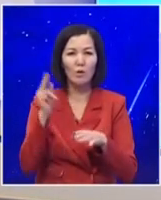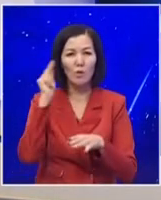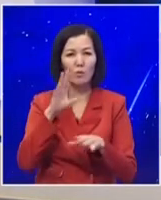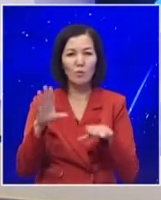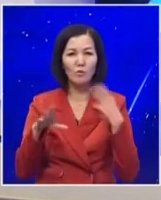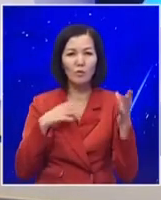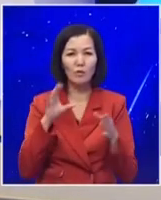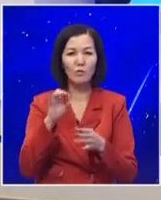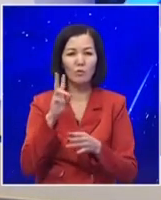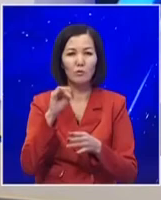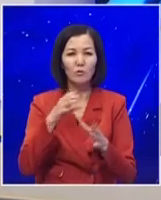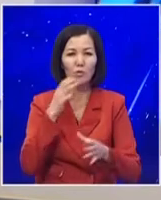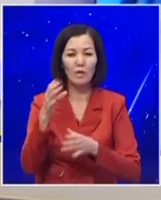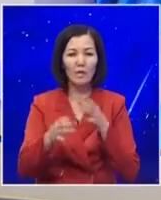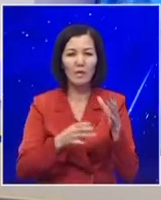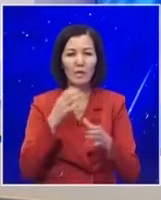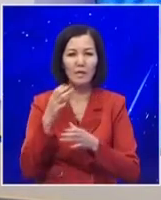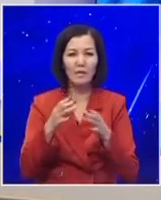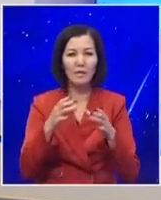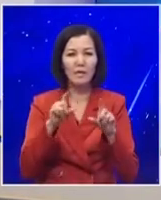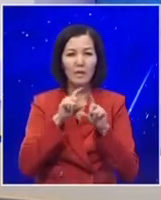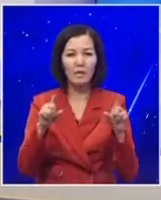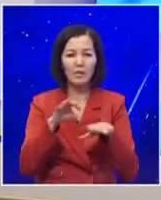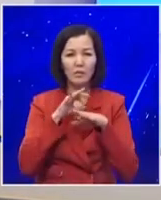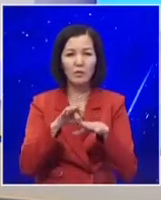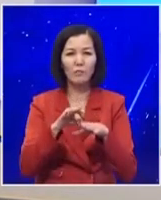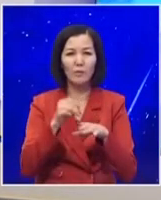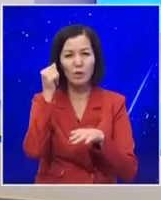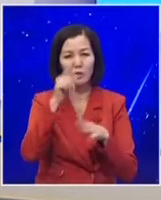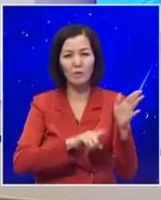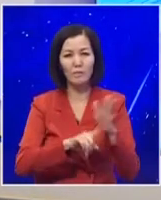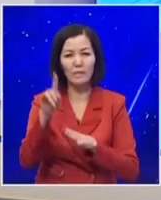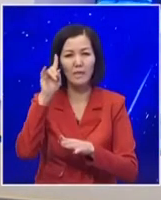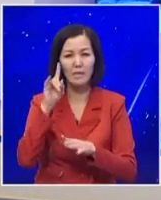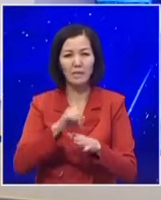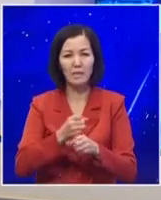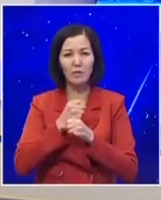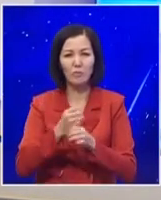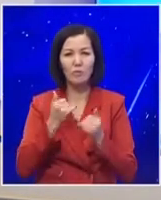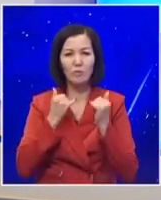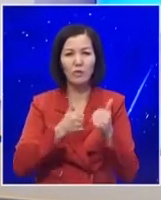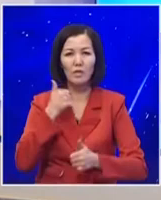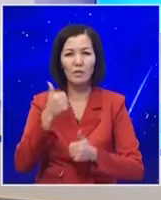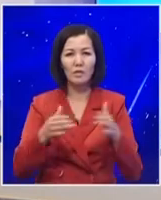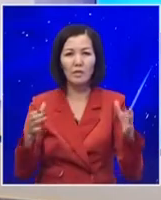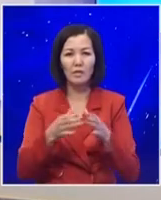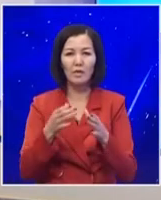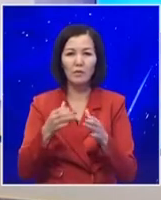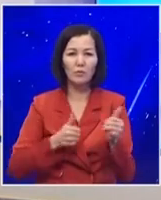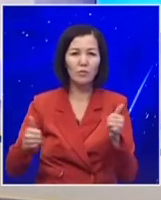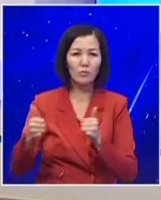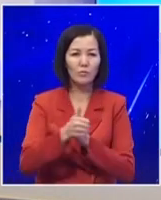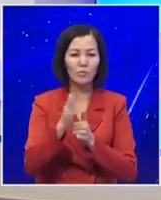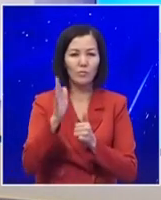халықаралық трамплин кешенінде ұйымдастырылған. Жерлестеріміз жыл басында Қазақстан Кубогы үшін өтетін жарыста командалық есепті топ